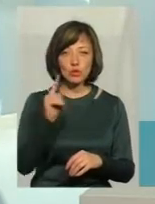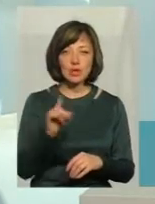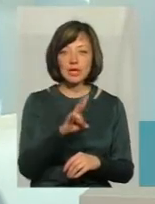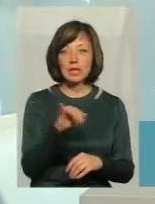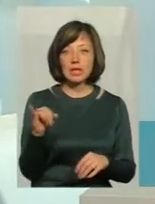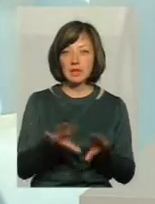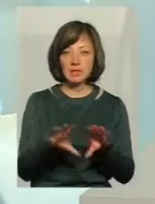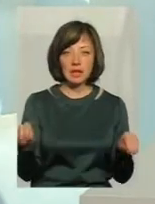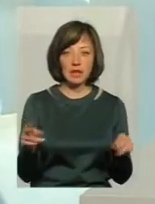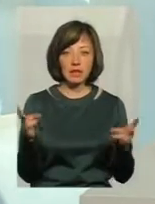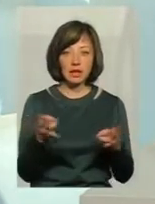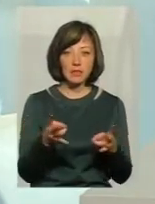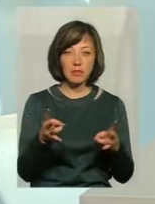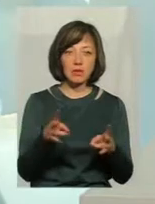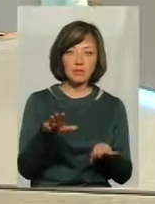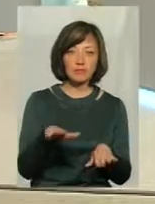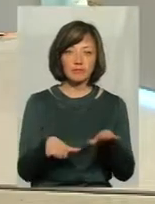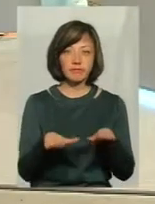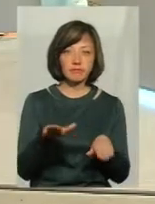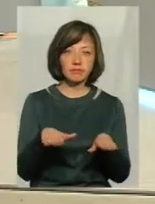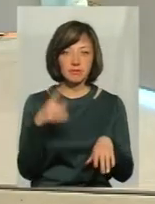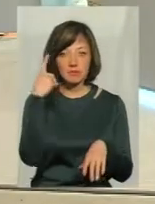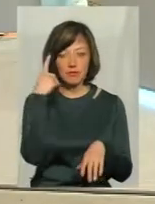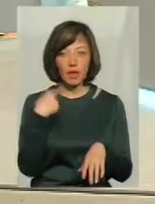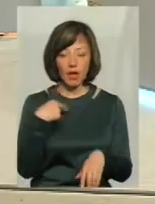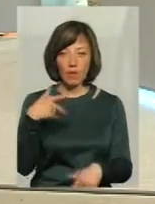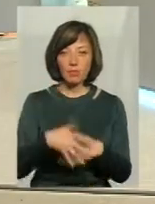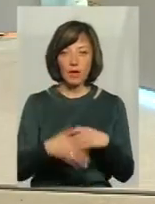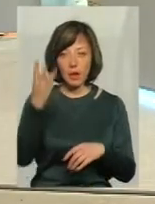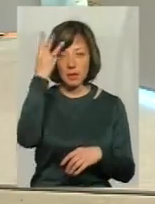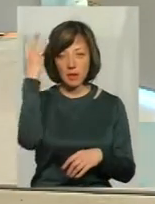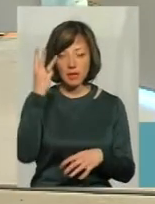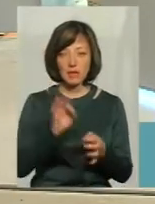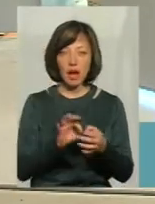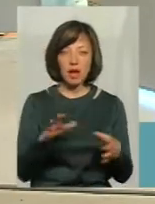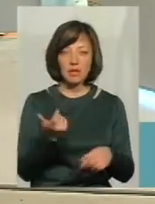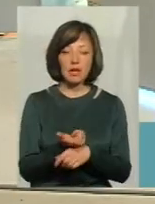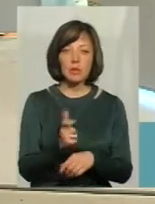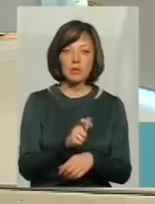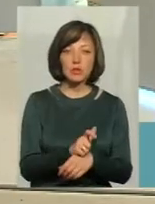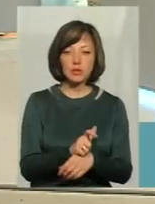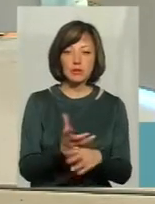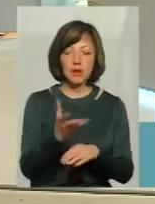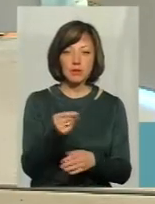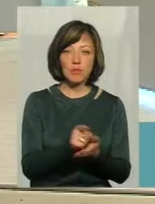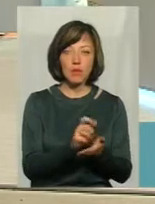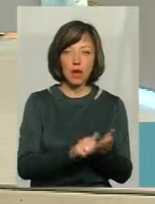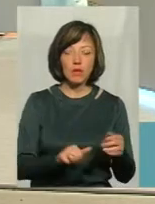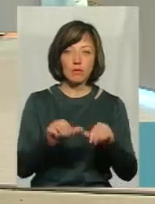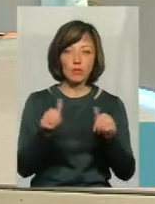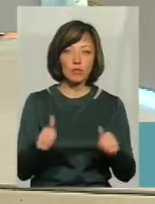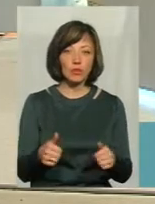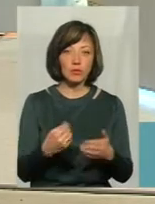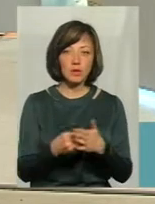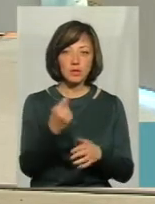все, да? Там треба зважувати всі ці от речі. І я розумію, що там Хмельницька атомна це там найбільше податків, вона формує десь